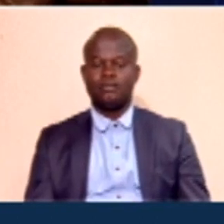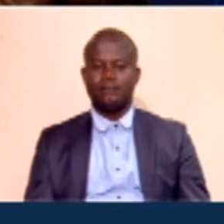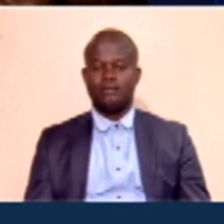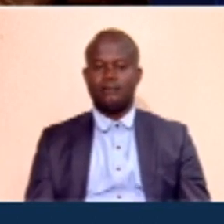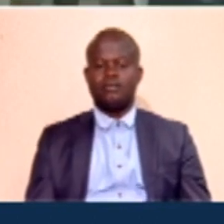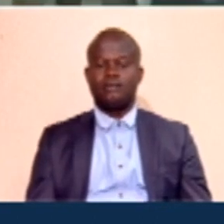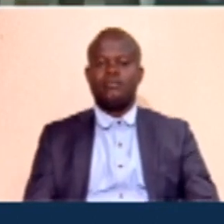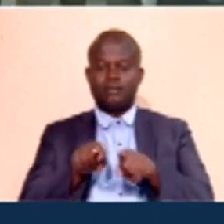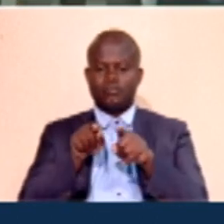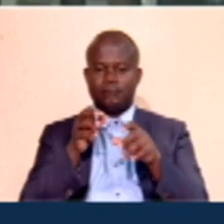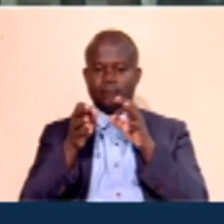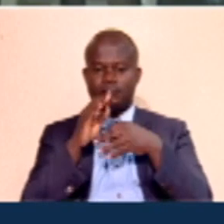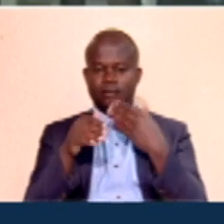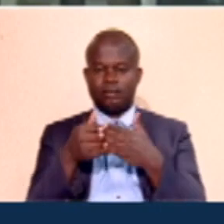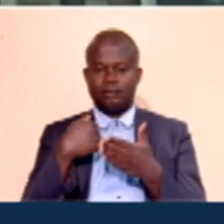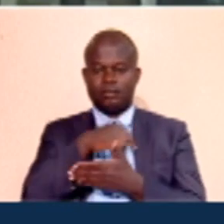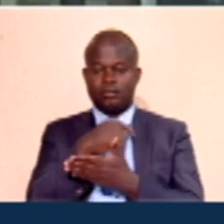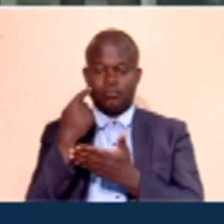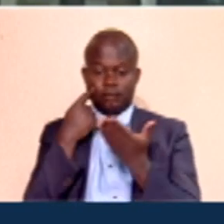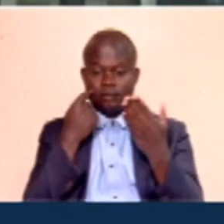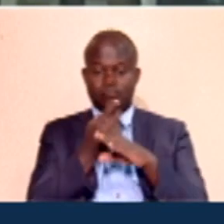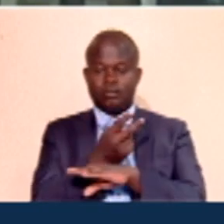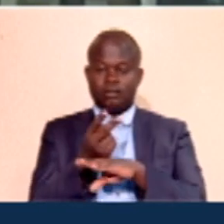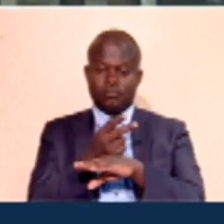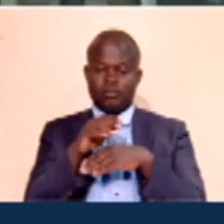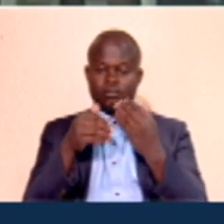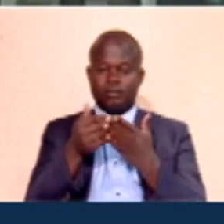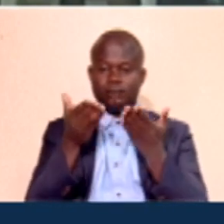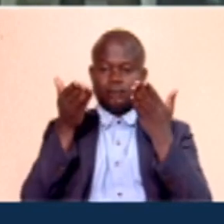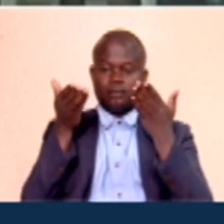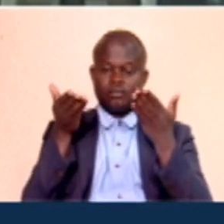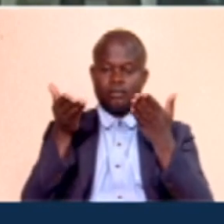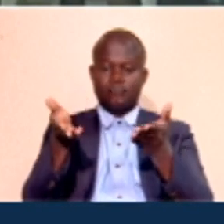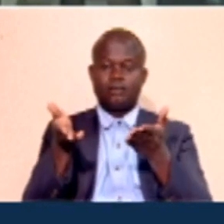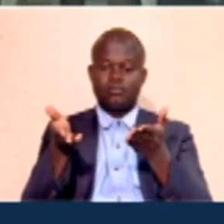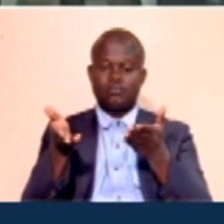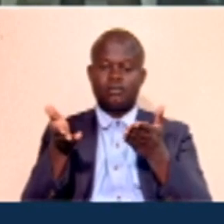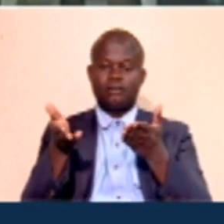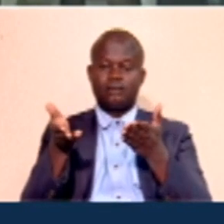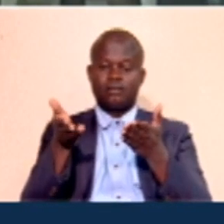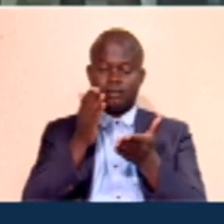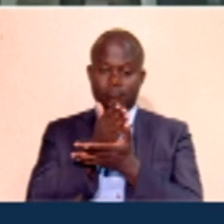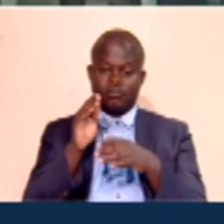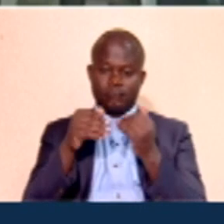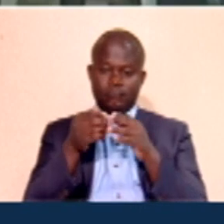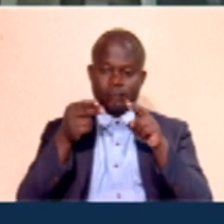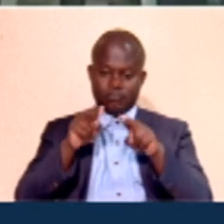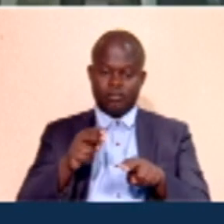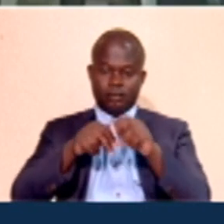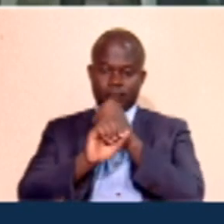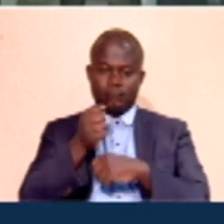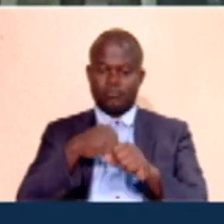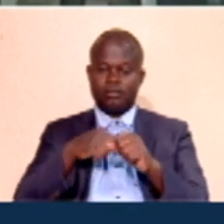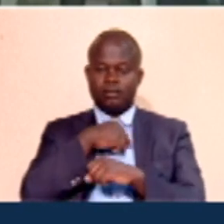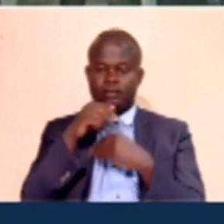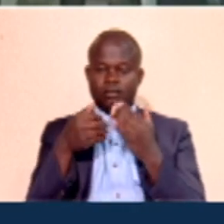Leonsi, nk'uko mwarimu bigarutseho muri aya masaha ku ngoro ndangamateka y'urugamba rwo guhagarika Jenoside, hari kubera igikorwa cyo kumurika cyangwa